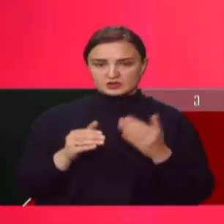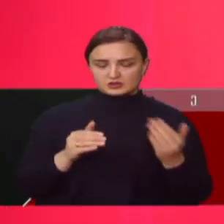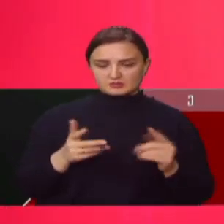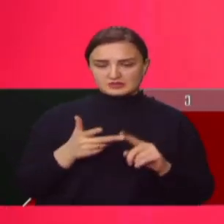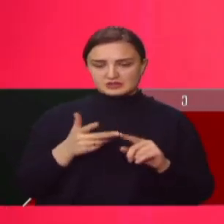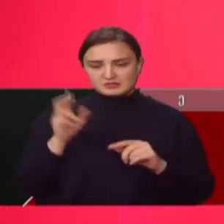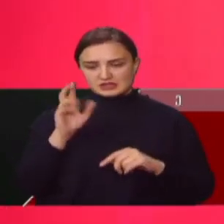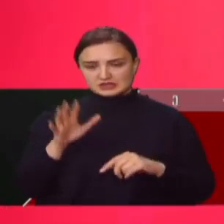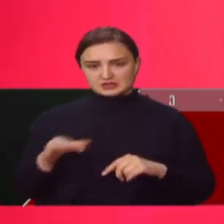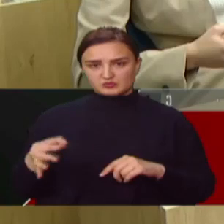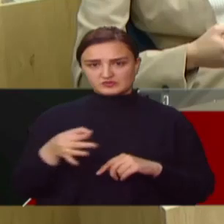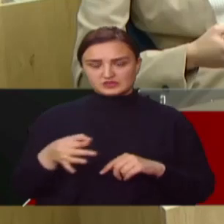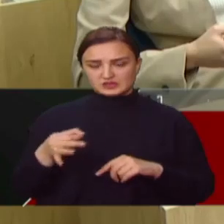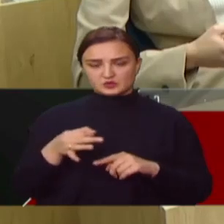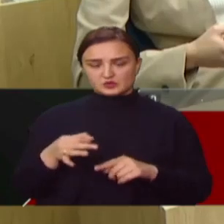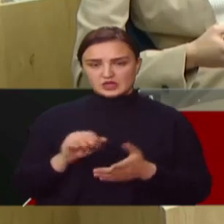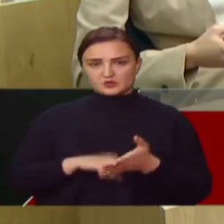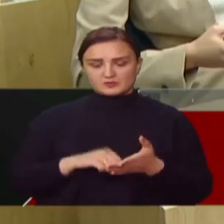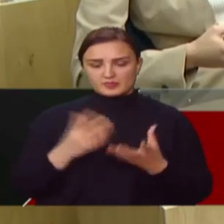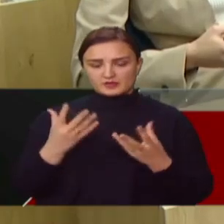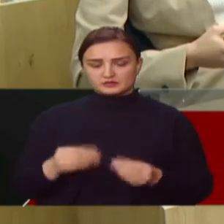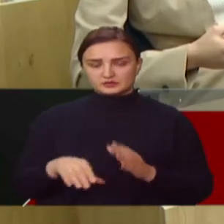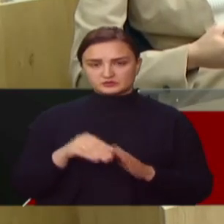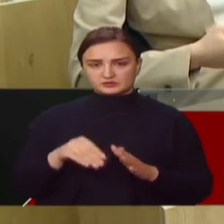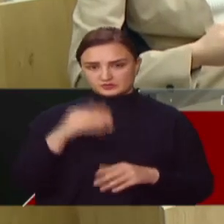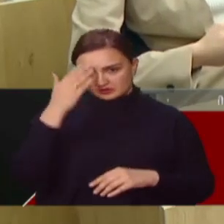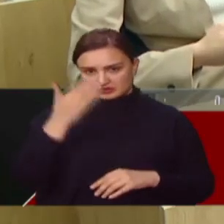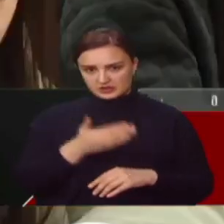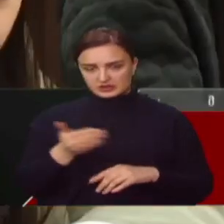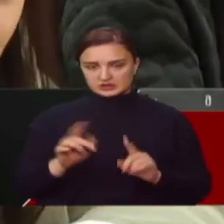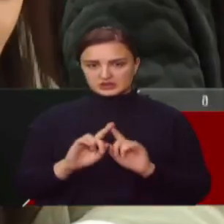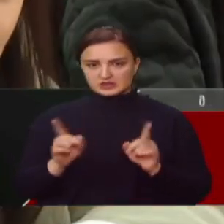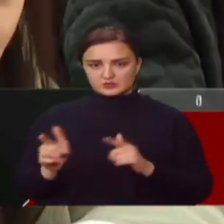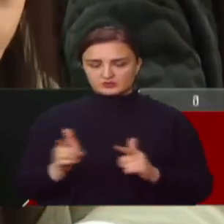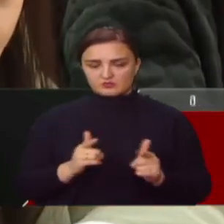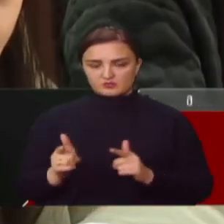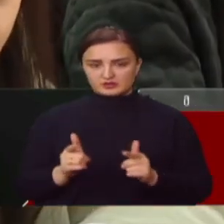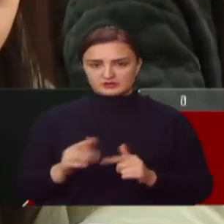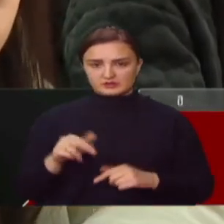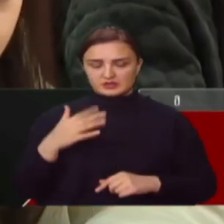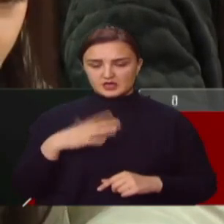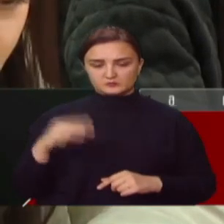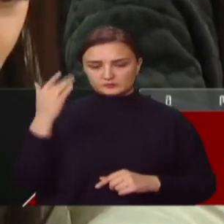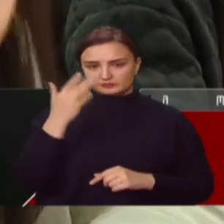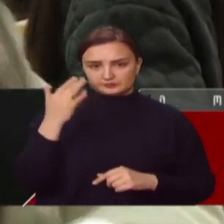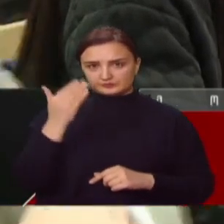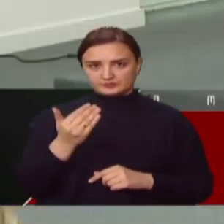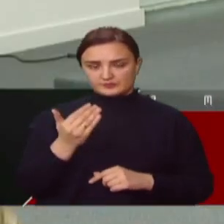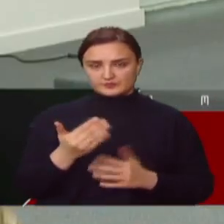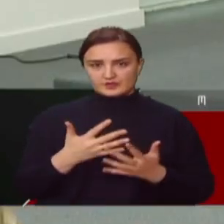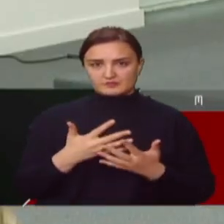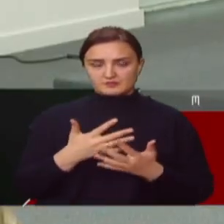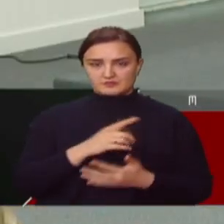sektoris argumentebi, romelits archevnebis dges amomrchevlebis gansakutrebul mobilizebas da kartuli otsnebis mimart